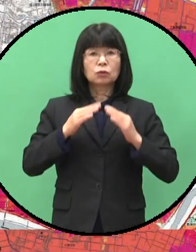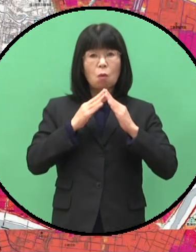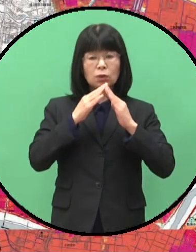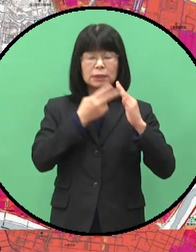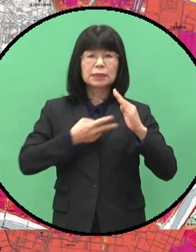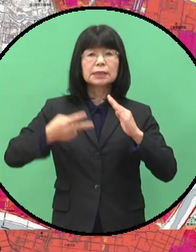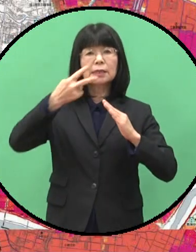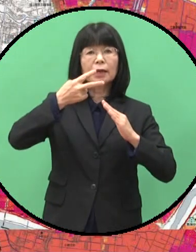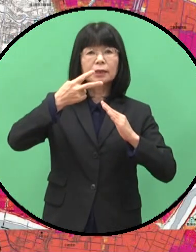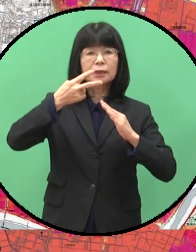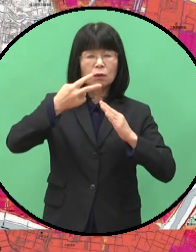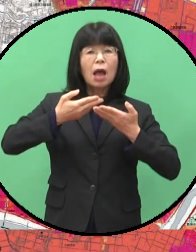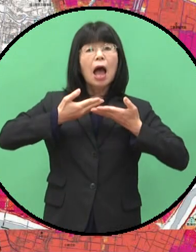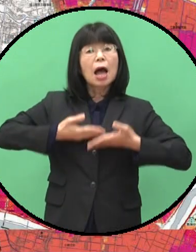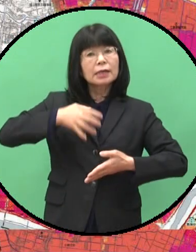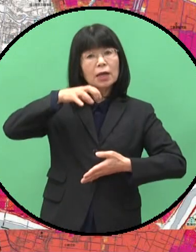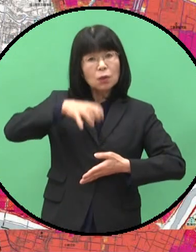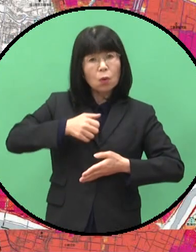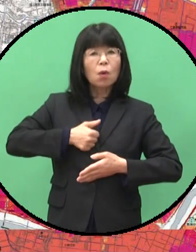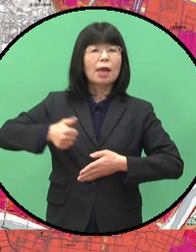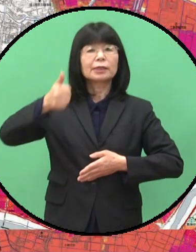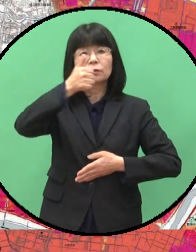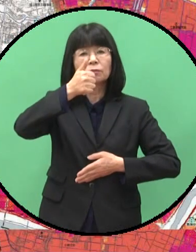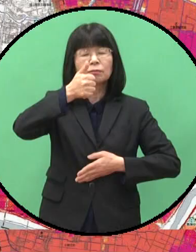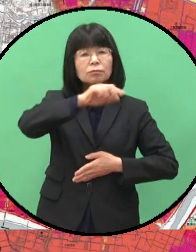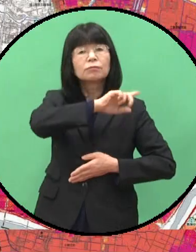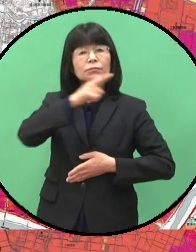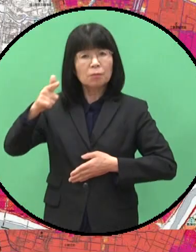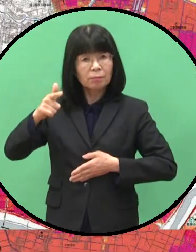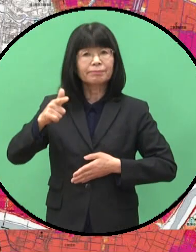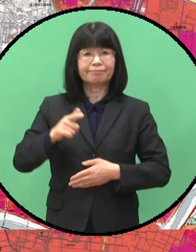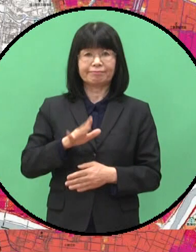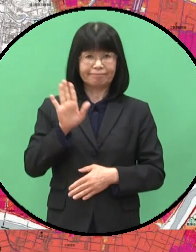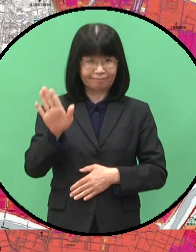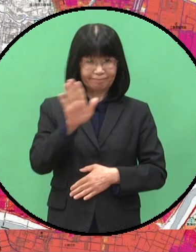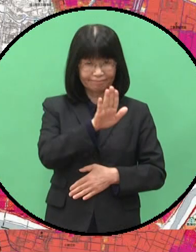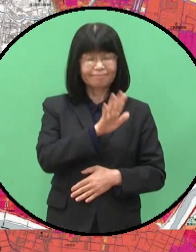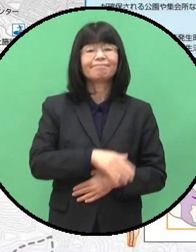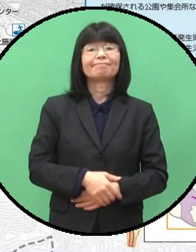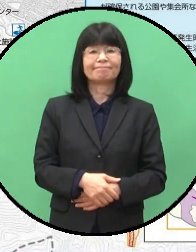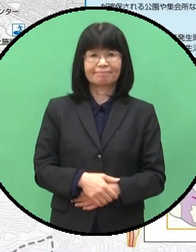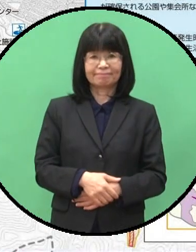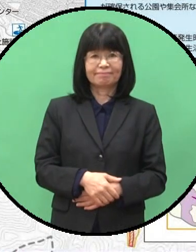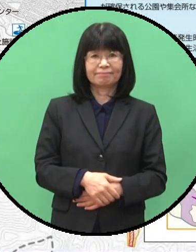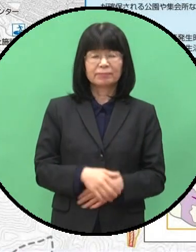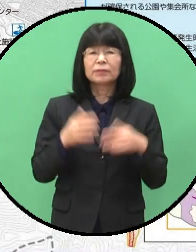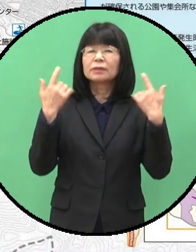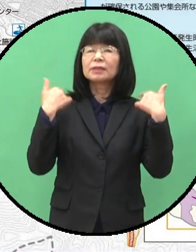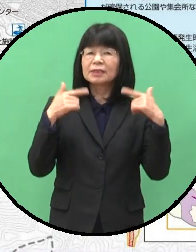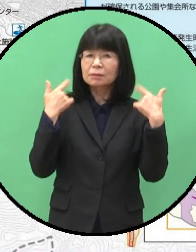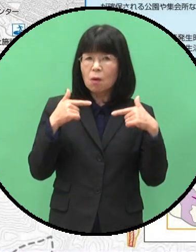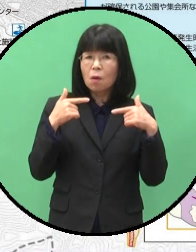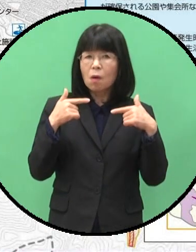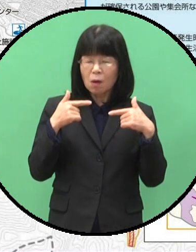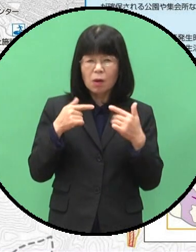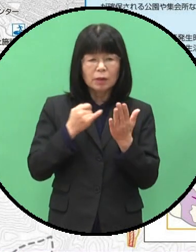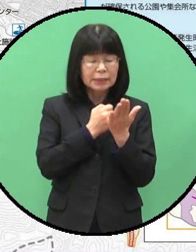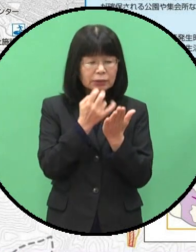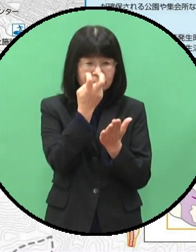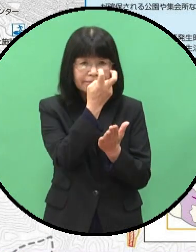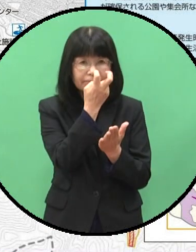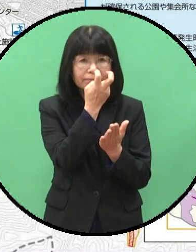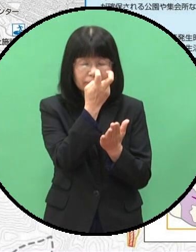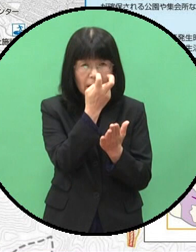など安全な場所へ避難する屋内安全確保などがありますので、普段からハザードマップを確認